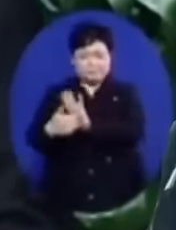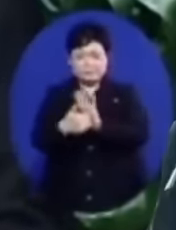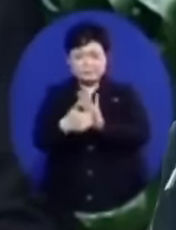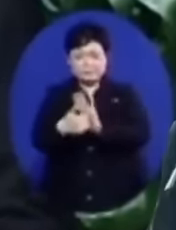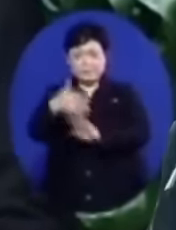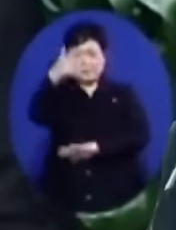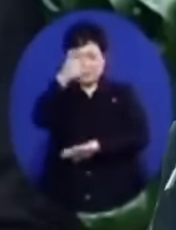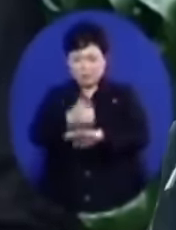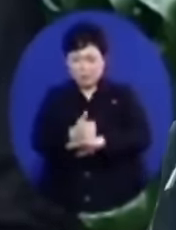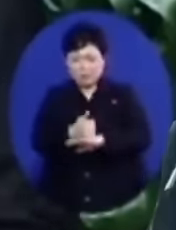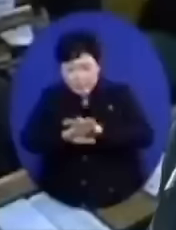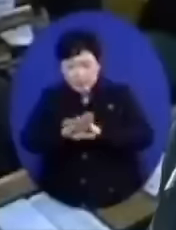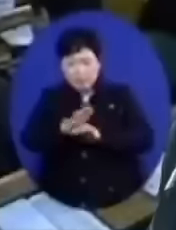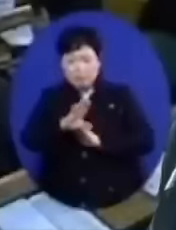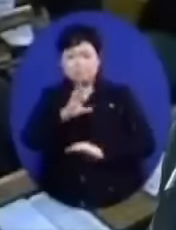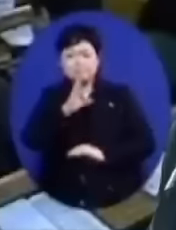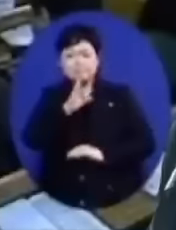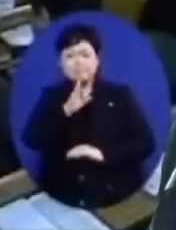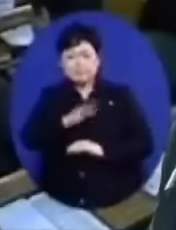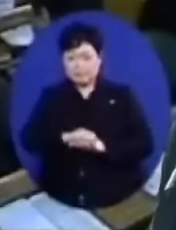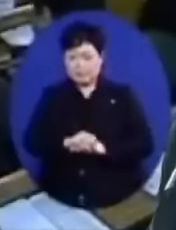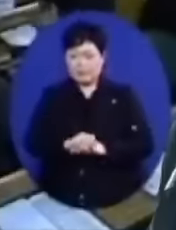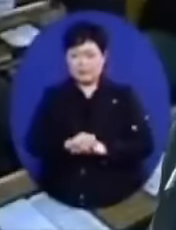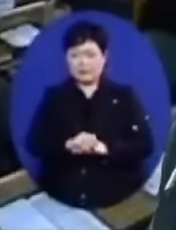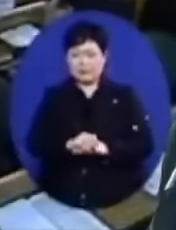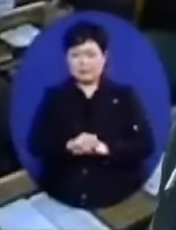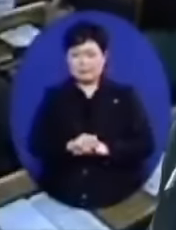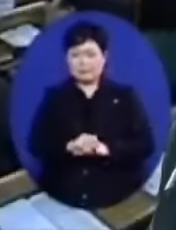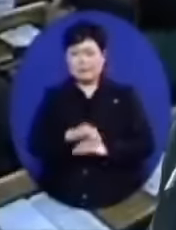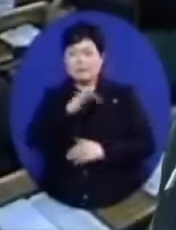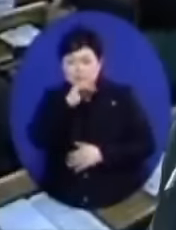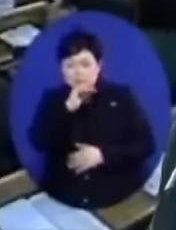결국에는 올 때 갈 데 없으니 밤에는